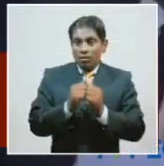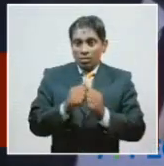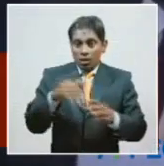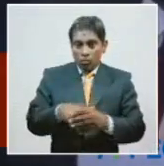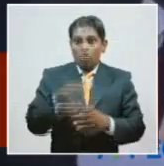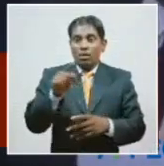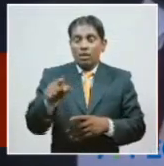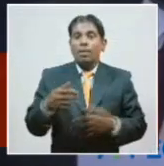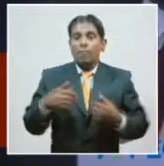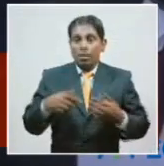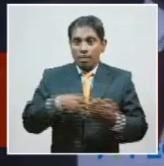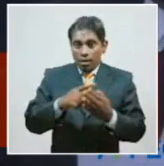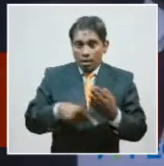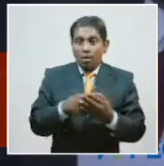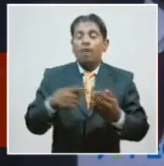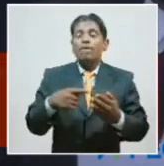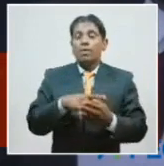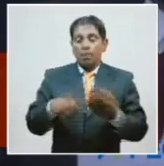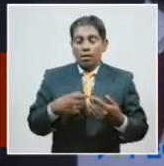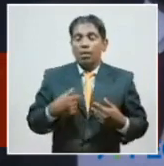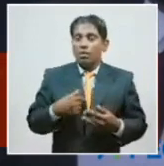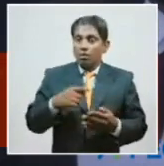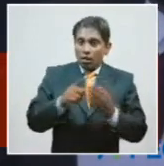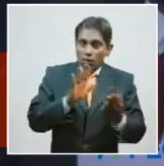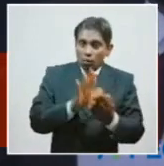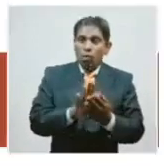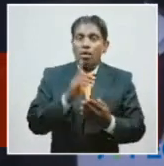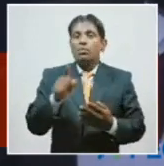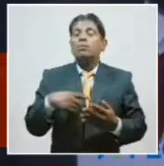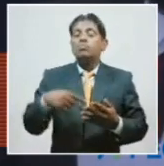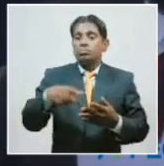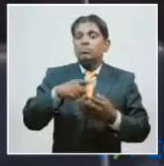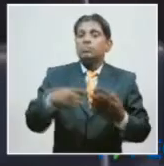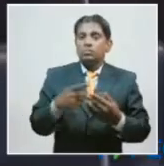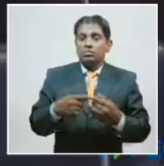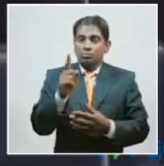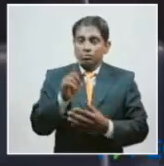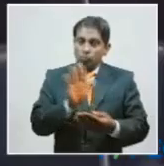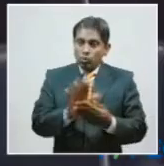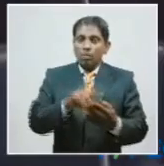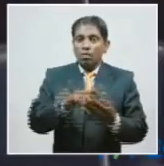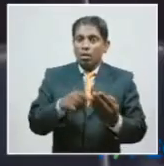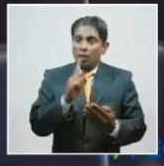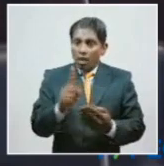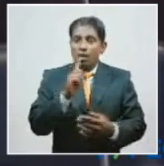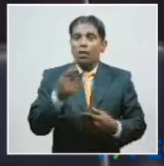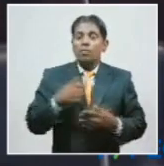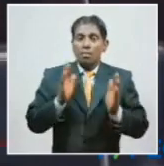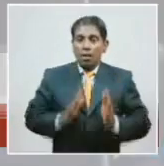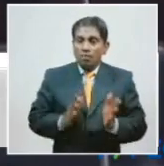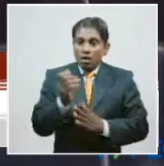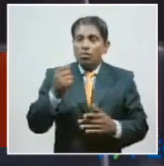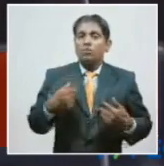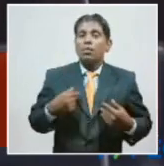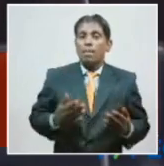කරලා කටයුතු කිරීම අතිශය හදිසි කටයුත්තක් ලෙස සැලකීම වැදගත් වෙනවා මෙවයිති ගැත්ත වශයෙන් අපේ පාර්ලිමේන්තු සම්ප්‍රදාය